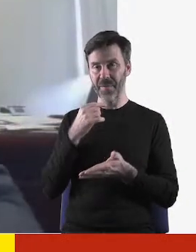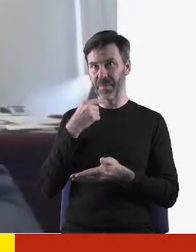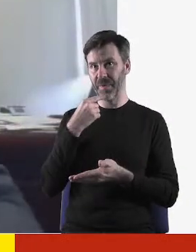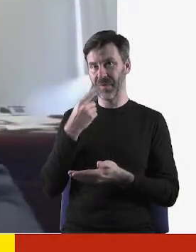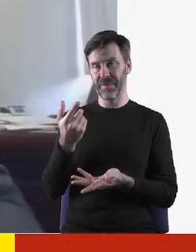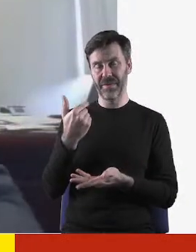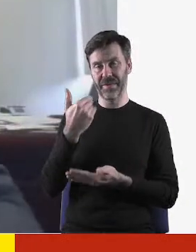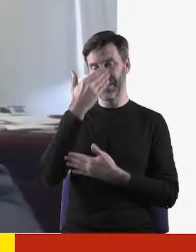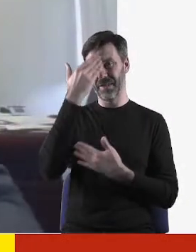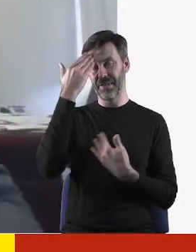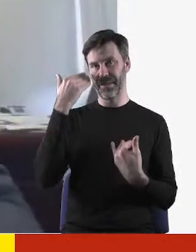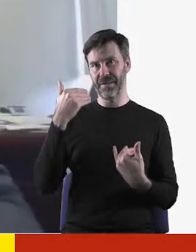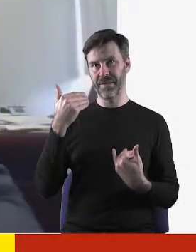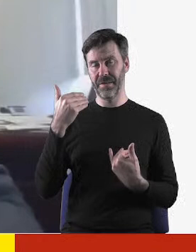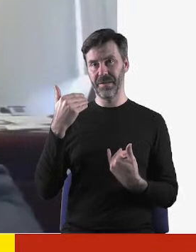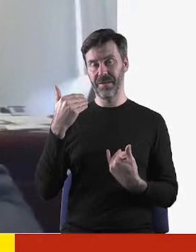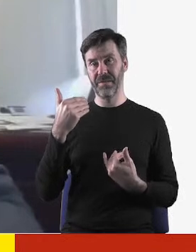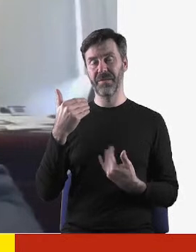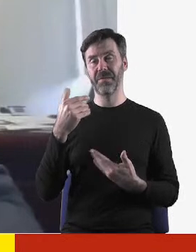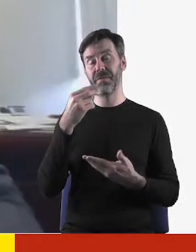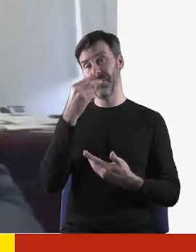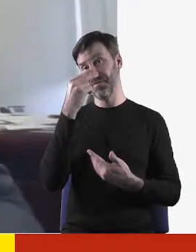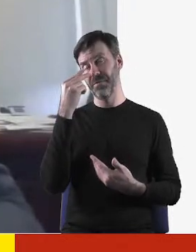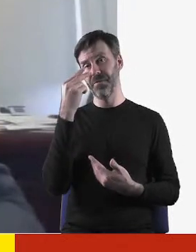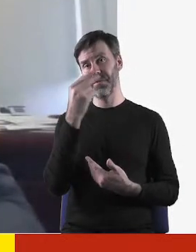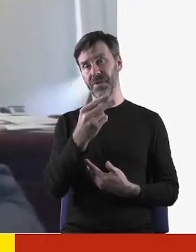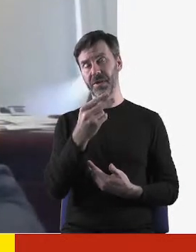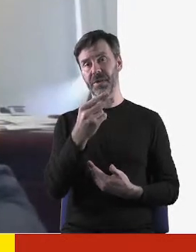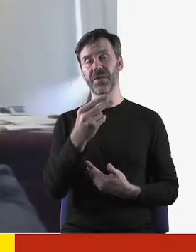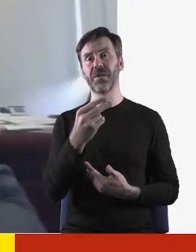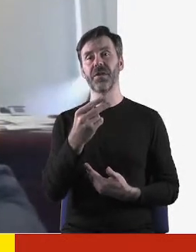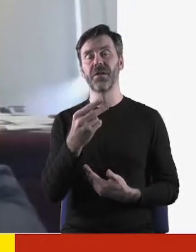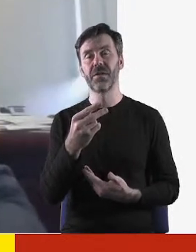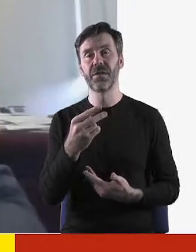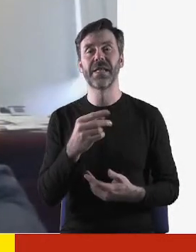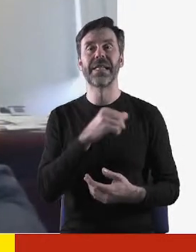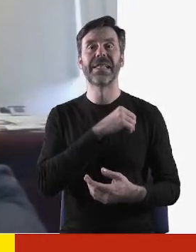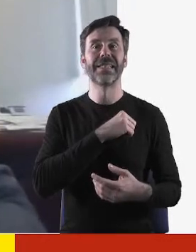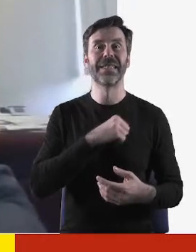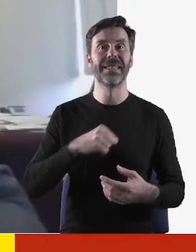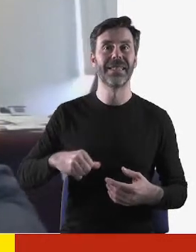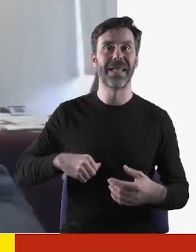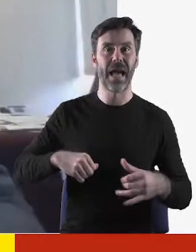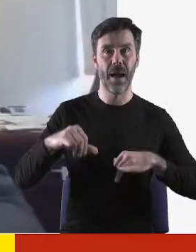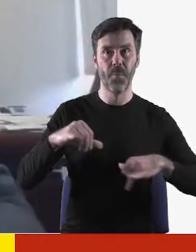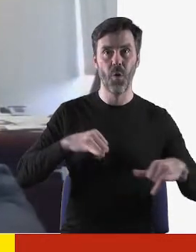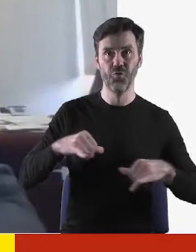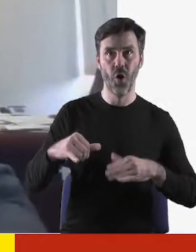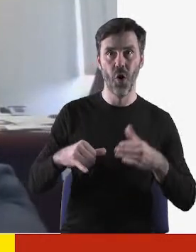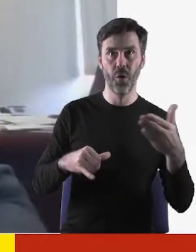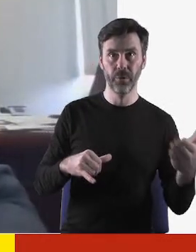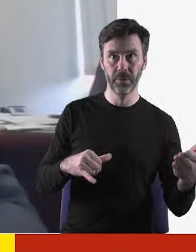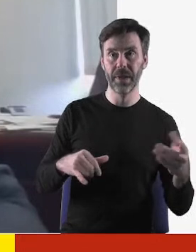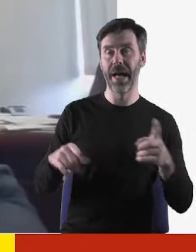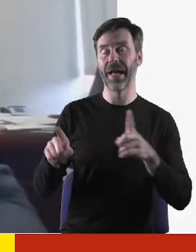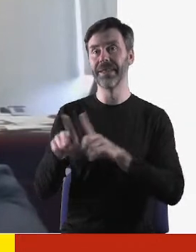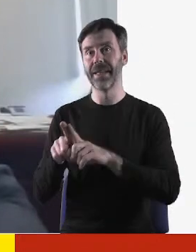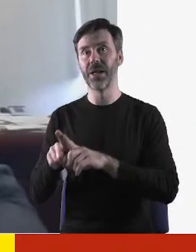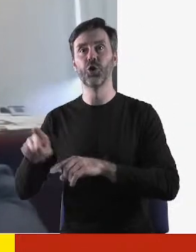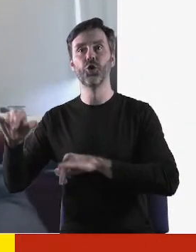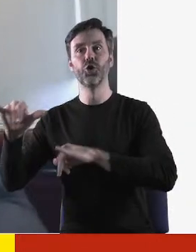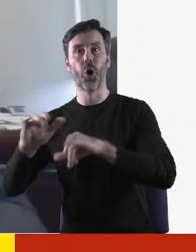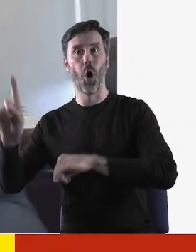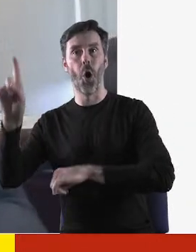chyba wszystko wskazuje na to, że zarówno stronie samorządowej, jak i stronie